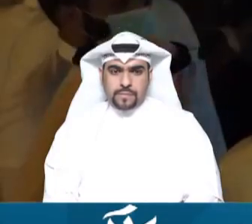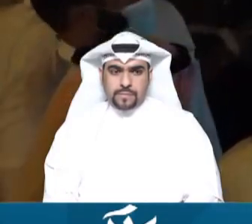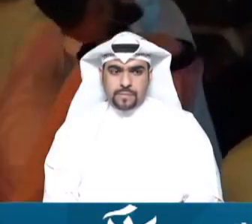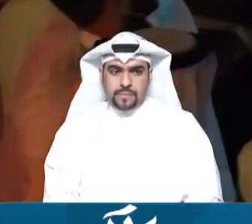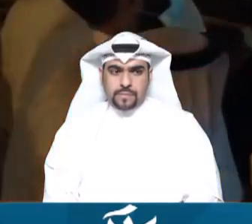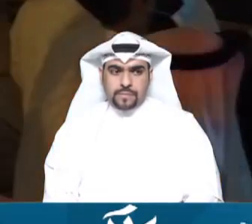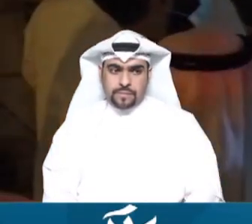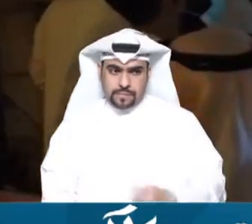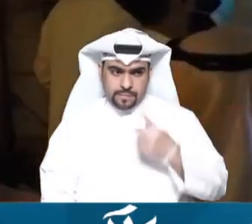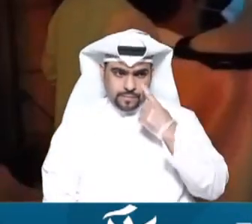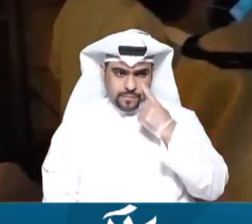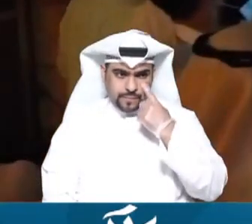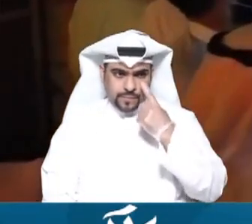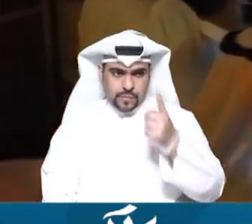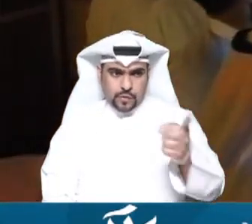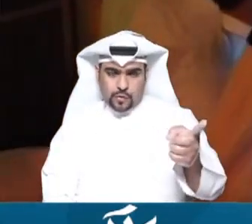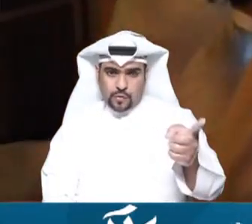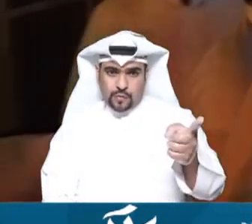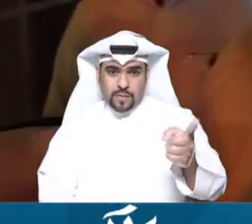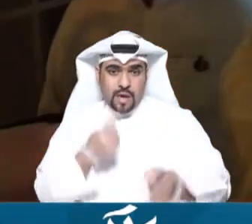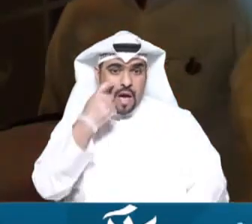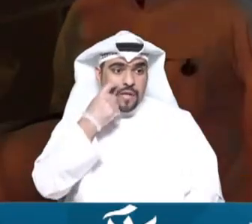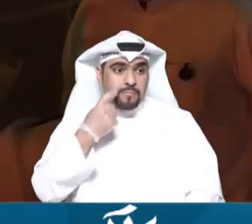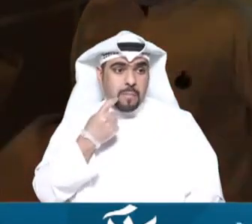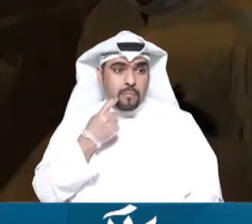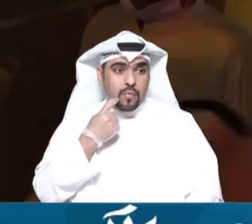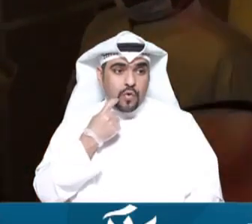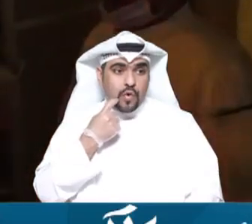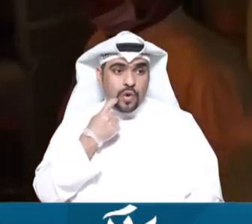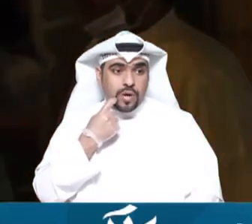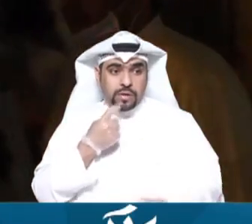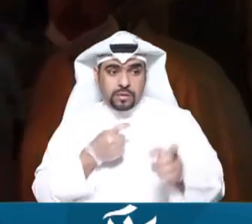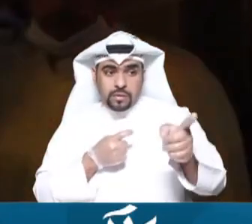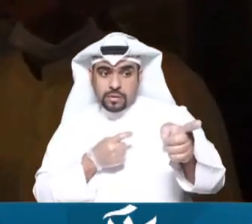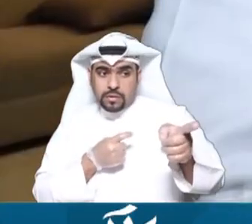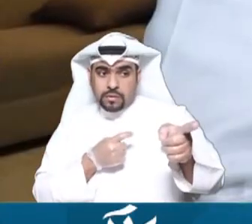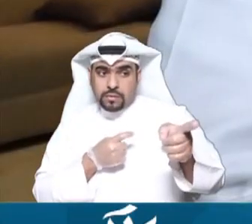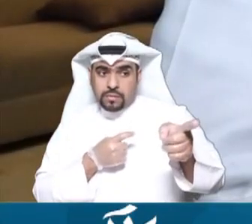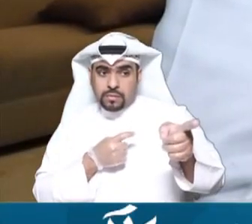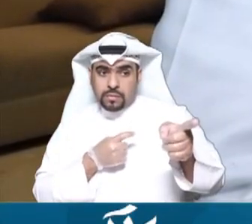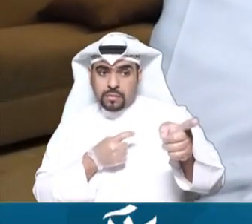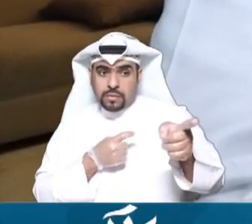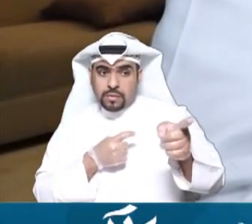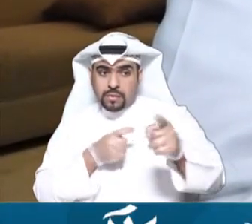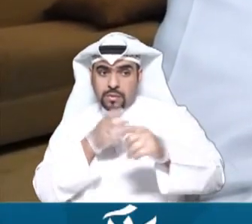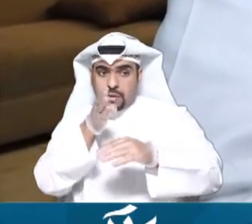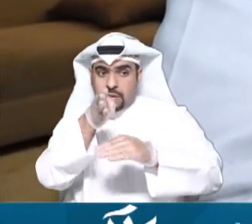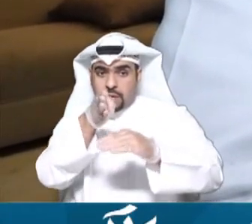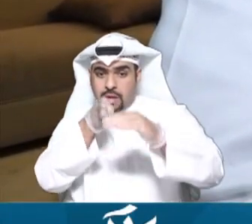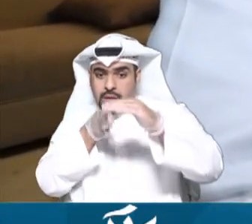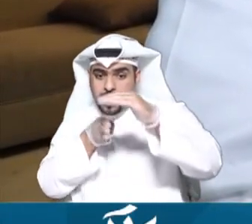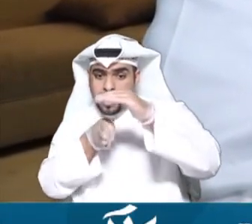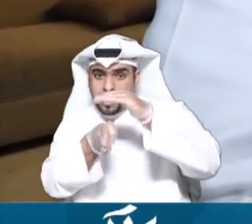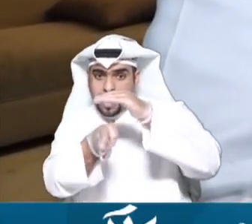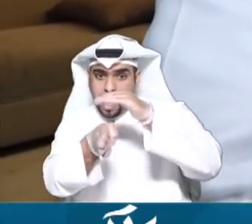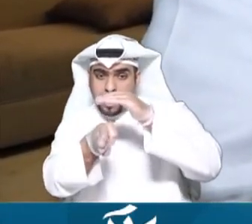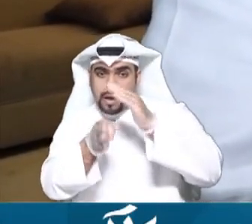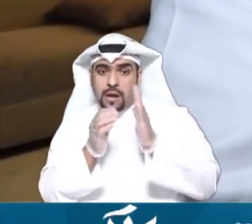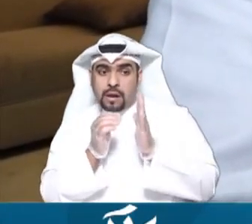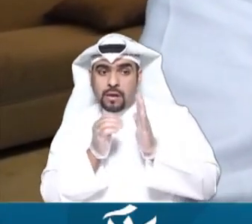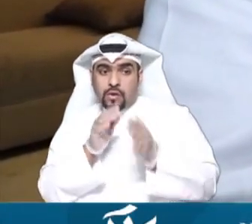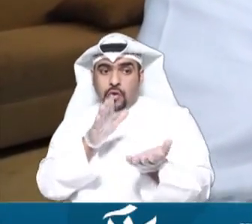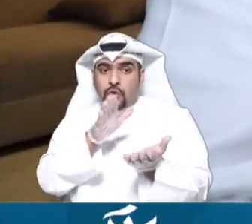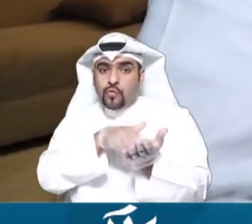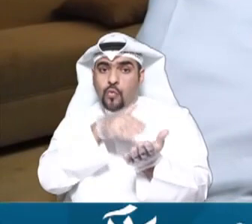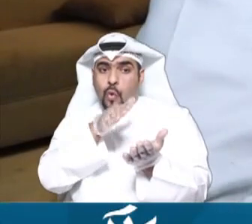تم ممنوع هذا، يعني هذا ايضا يعتبر تجمع ممنوع. اثنين وقت تجمع، انا لو ادري انه كان قعدت